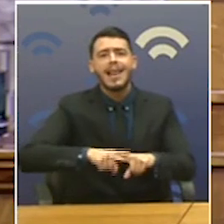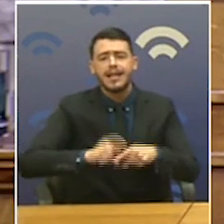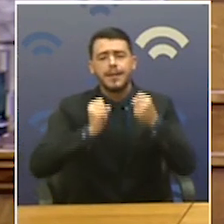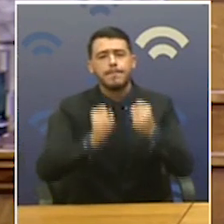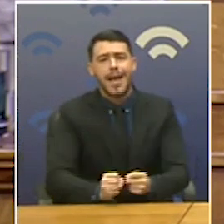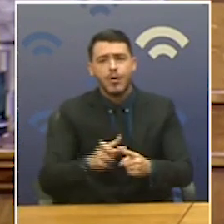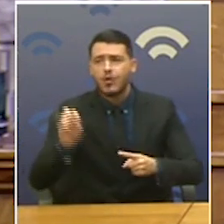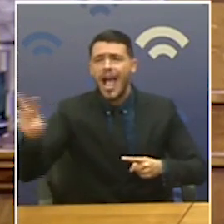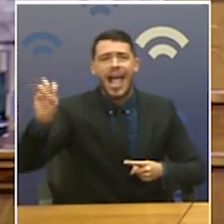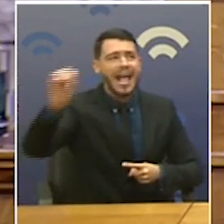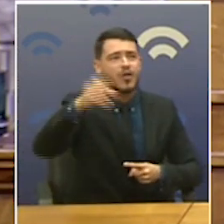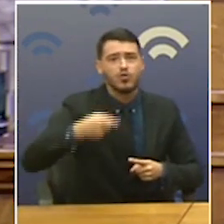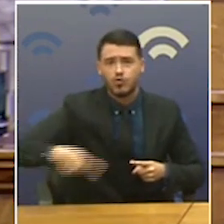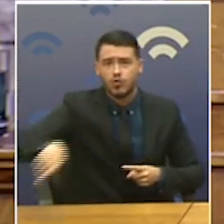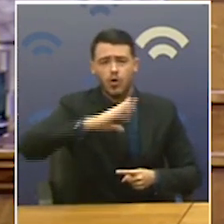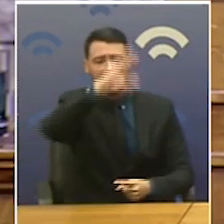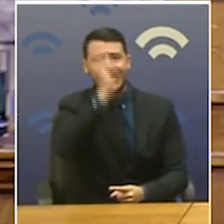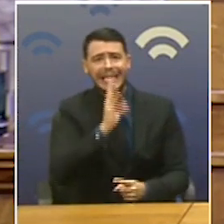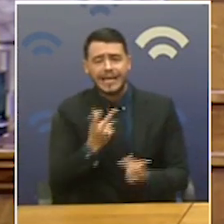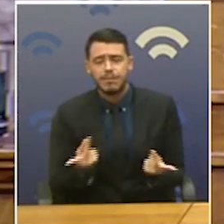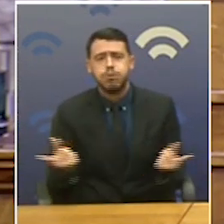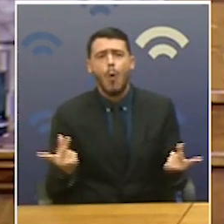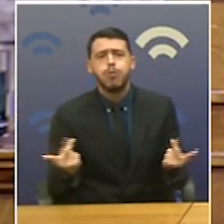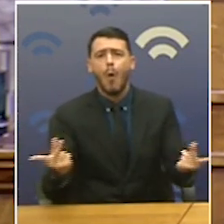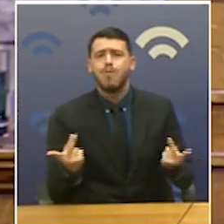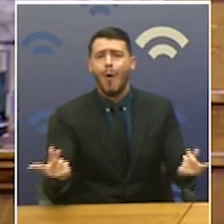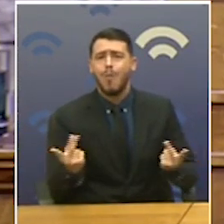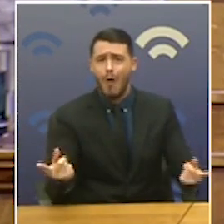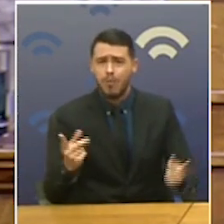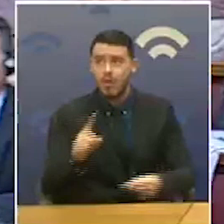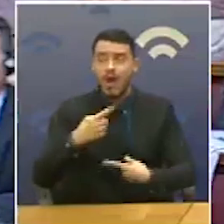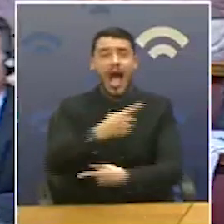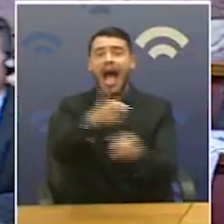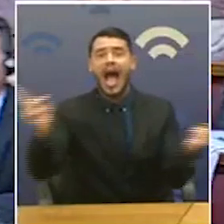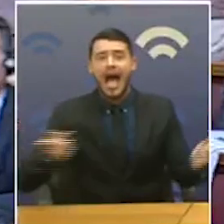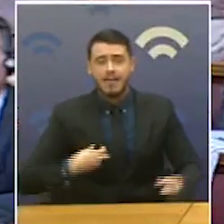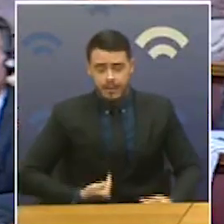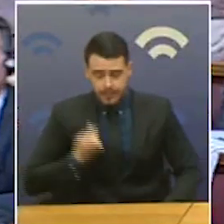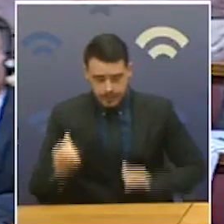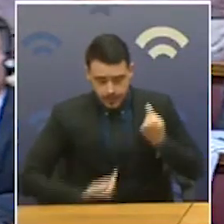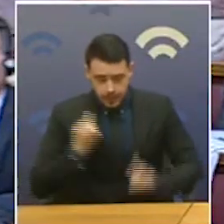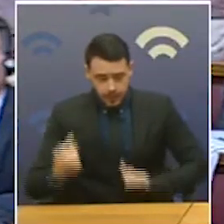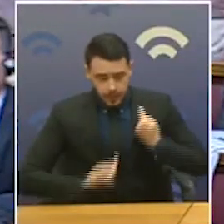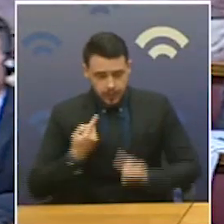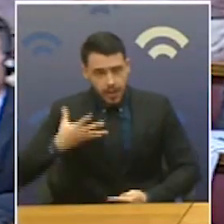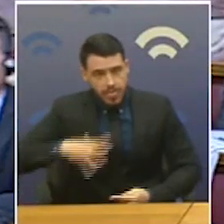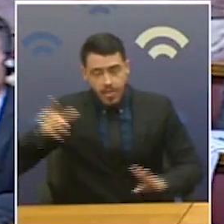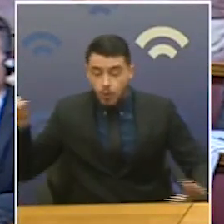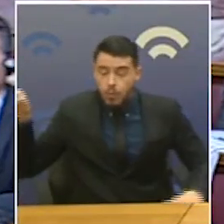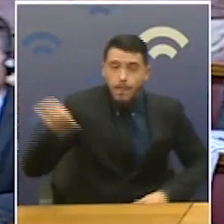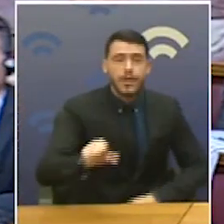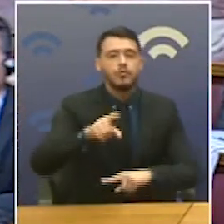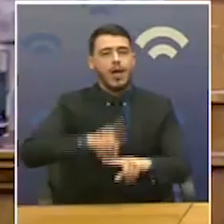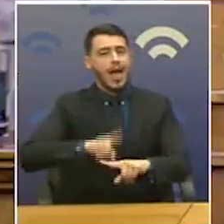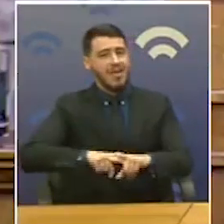που έδιωξε η κρίση και φλέγονται από την επιθυμία να γυρίσουν, αλλά και από όσους ζουν και προκόβουν σε δεύτερες πατρίδες χωρίς